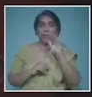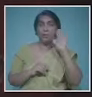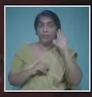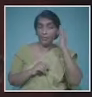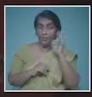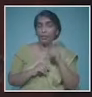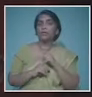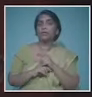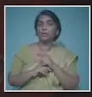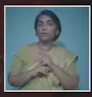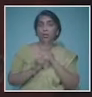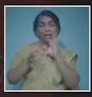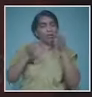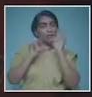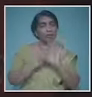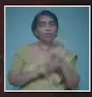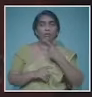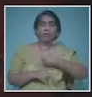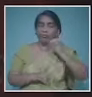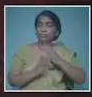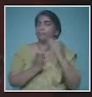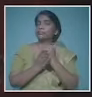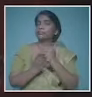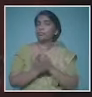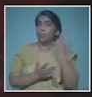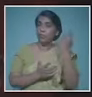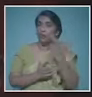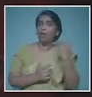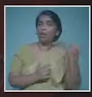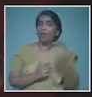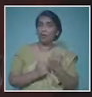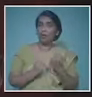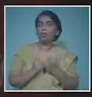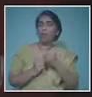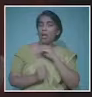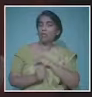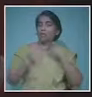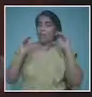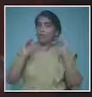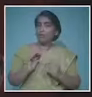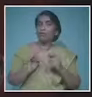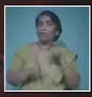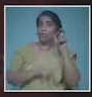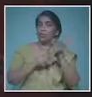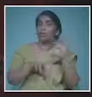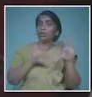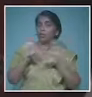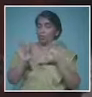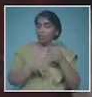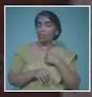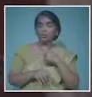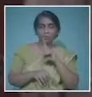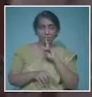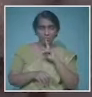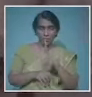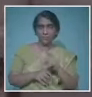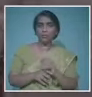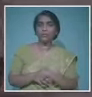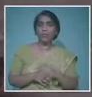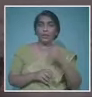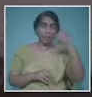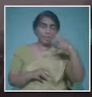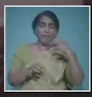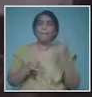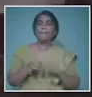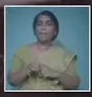වූ විද්‍යාත්මක වූ නිර්ණායක හොයාගෙන අලුත් අඩු ආදායම් ලාභීන් තෝරා ගන්න කියන යෝජනාව කරන ගමන් දෙවෙනි